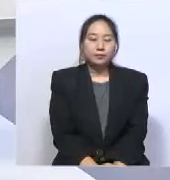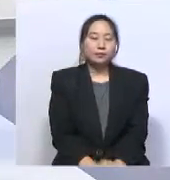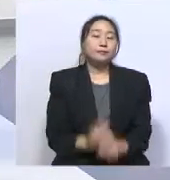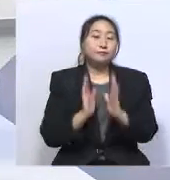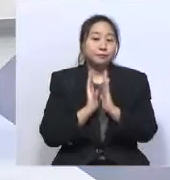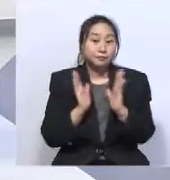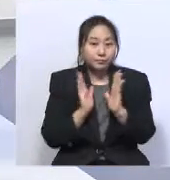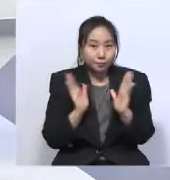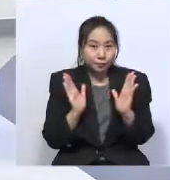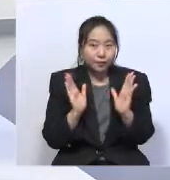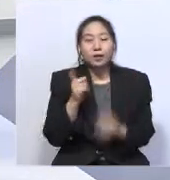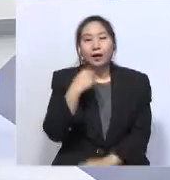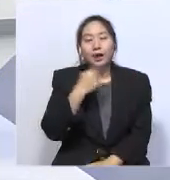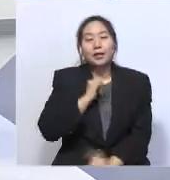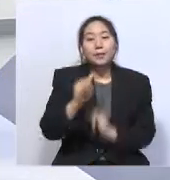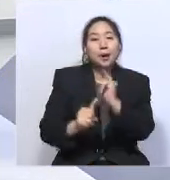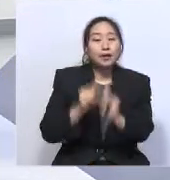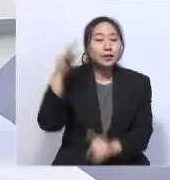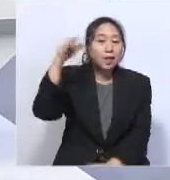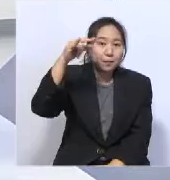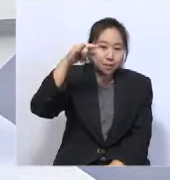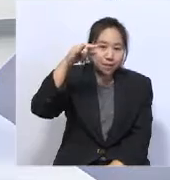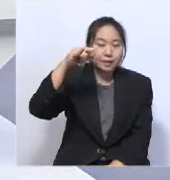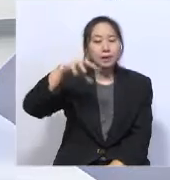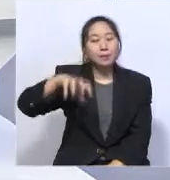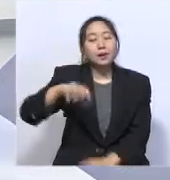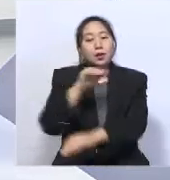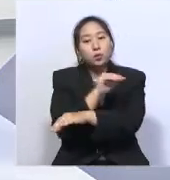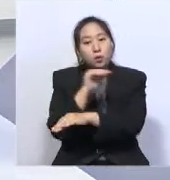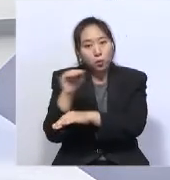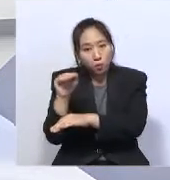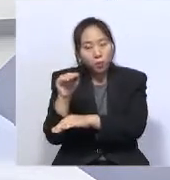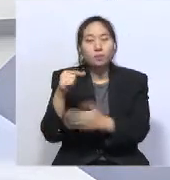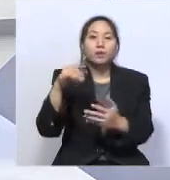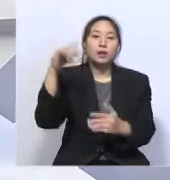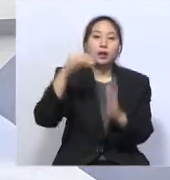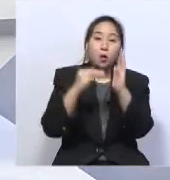ขอบคุณนะคะคุณณัฐฐาคะใครที่จะไปสนามบินไม่ว่าจะเป็นที่สุวรรณภูมิหรือว่าที่ด